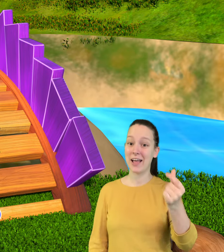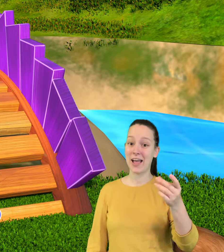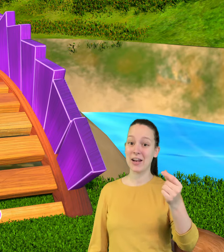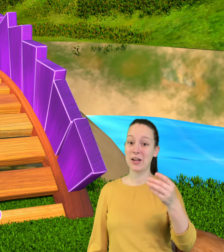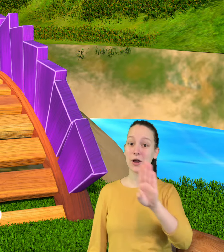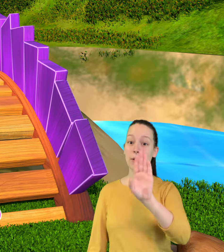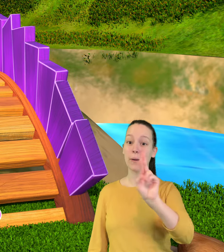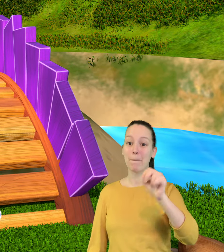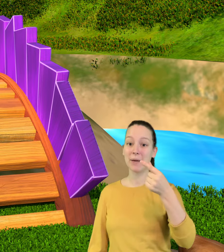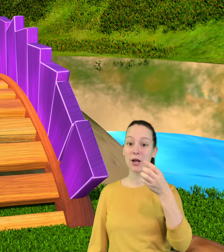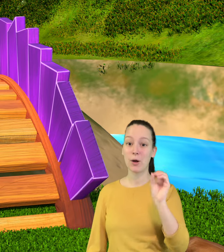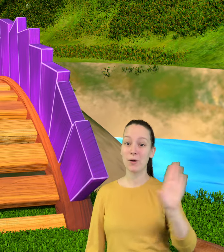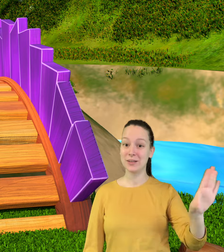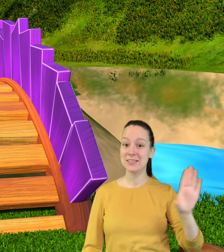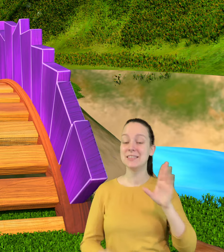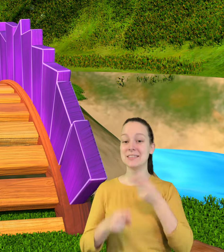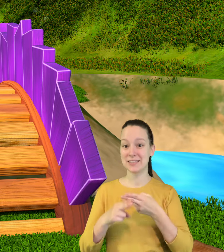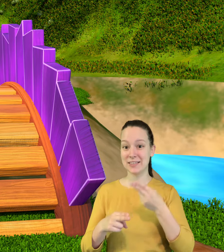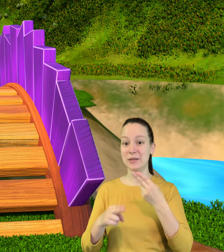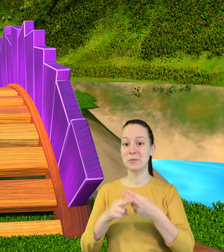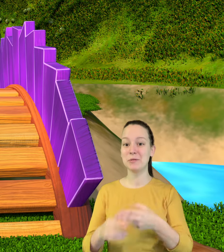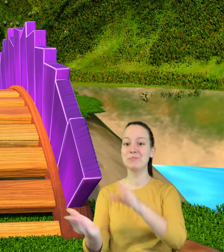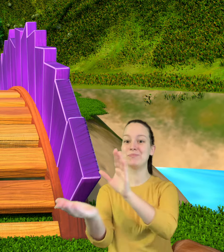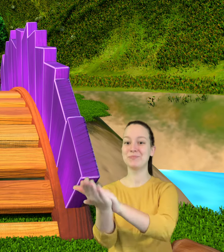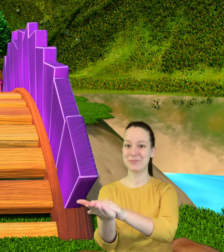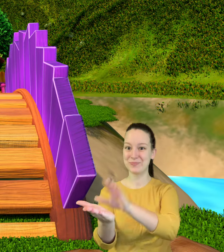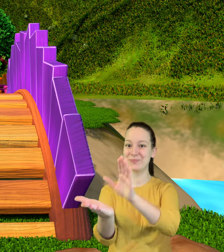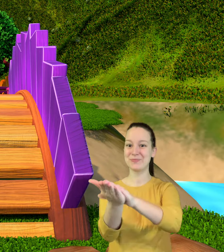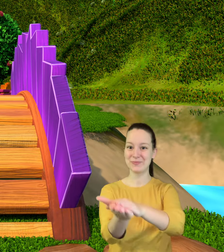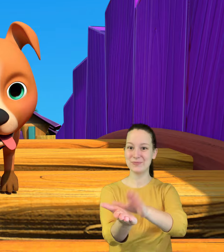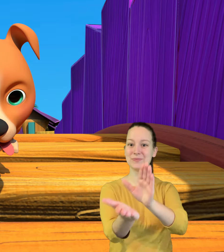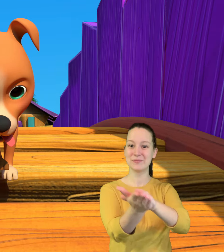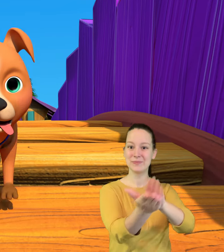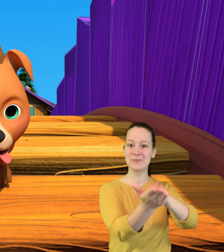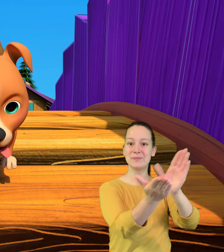ノフのわんこの名前は